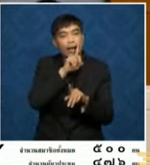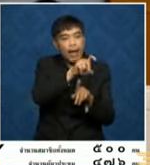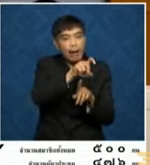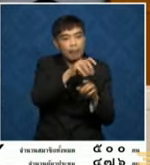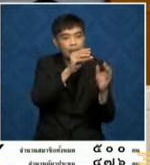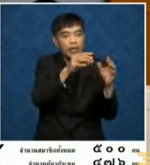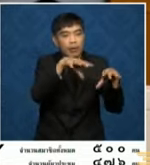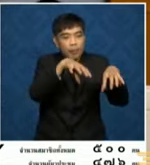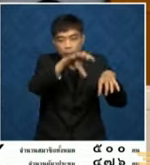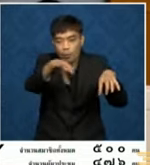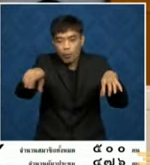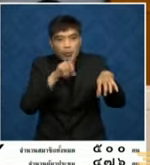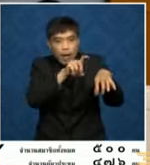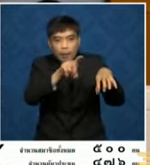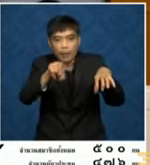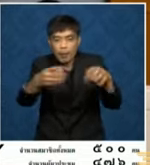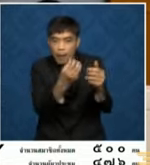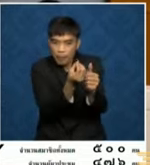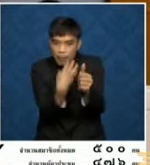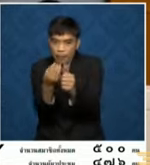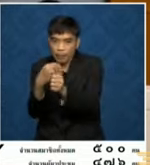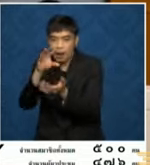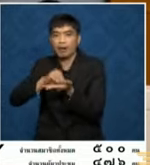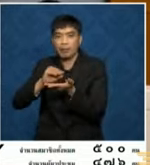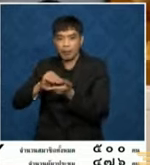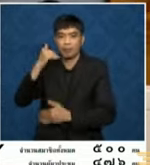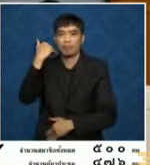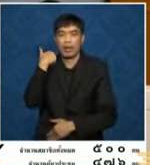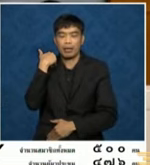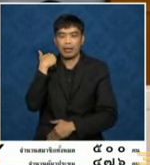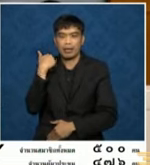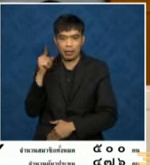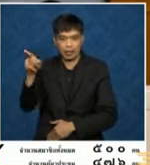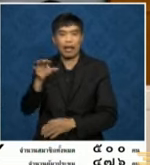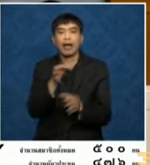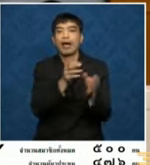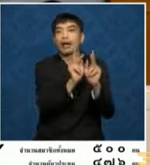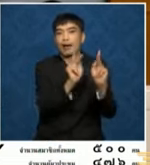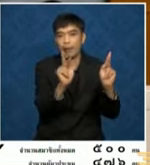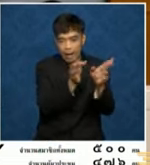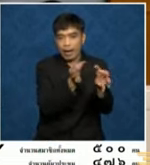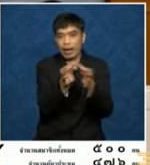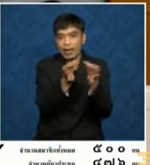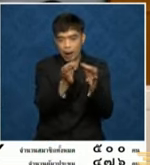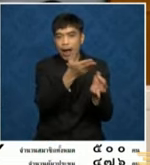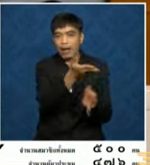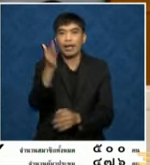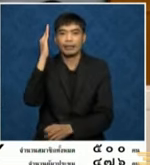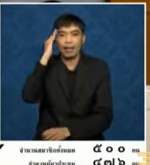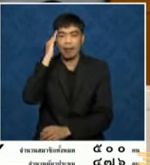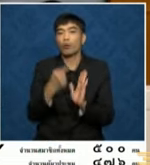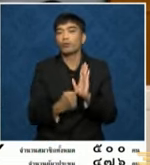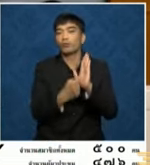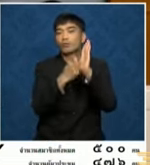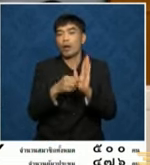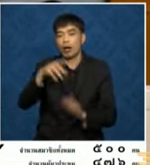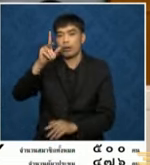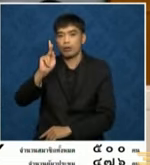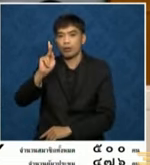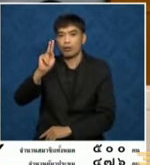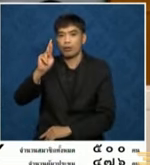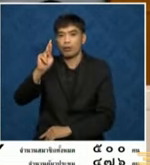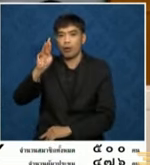นครับซึ่งบางส่วนเป็นข้อเท็จจริงที่ท่านกรรมการได้ชี้แจงแล้วนะครับยกตัวอย่างเช่นกรมประชาสัมพันธ์เนี่ยมีเครื่องมือ